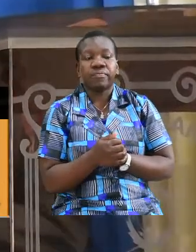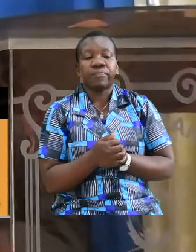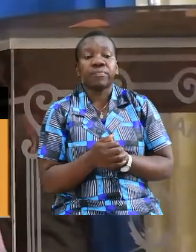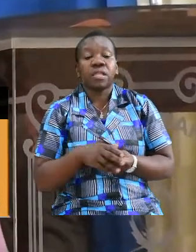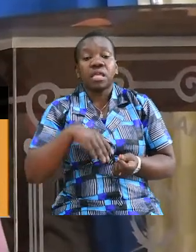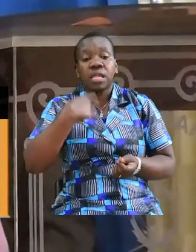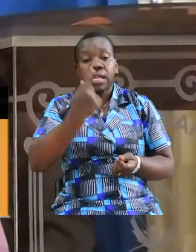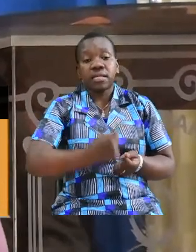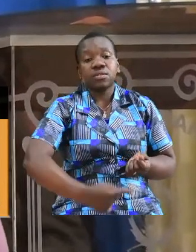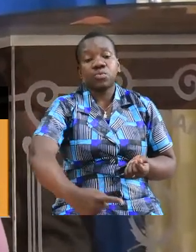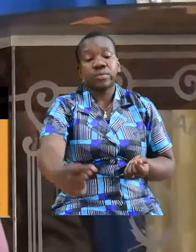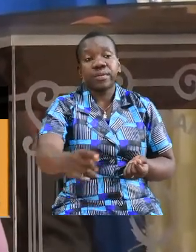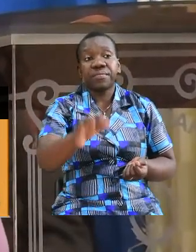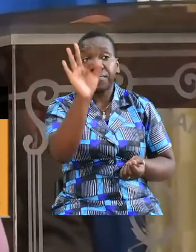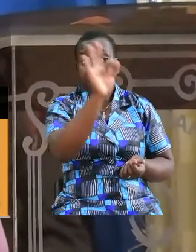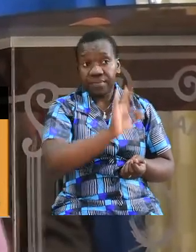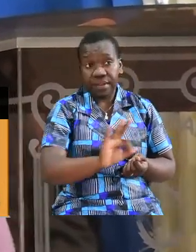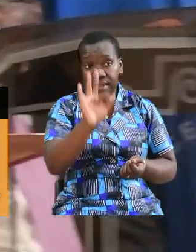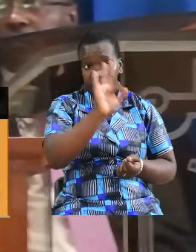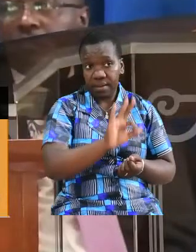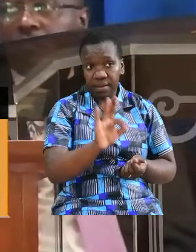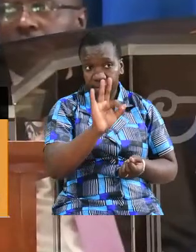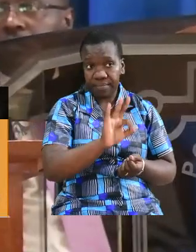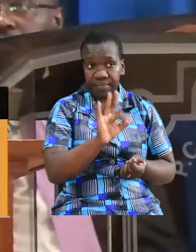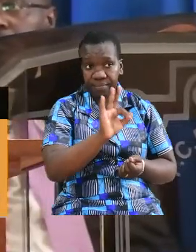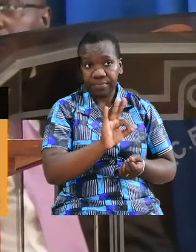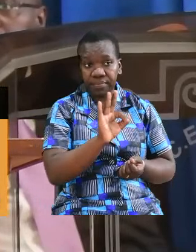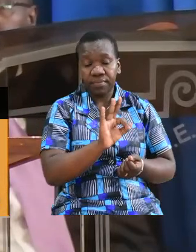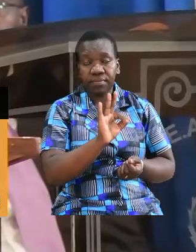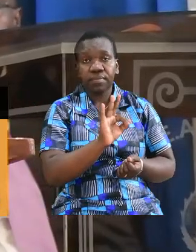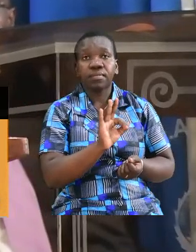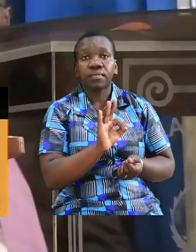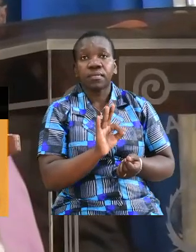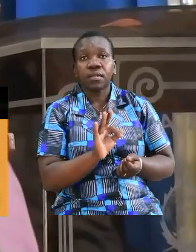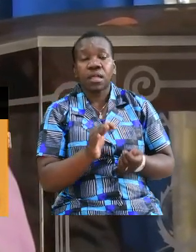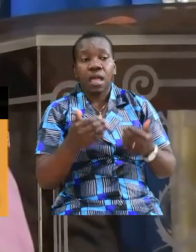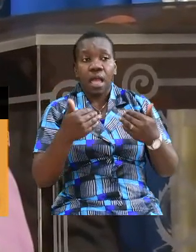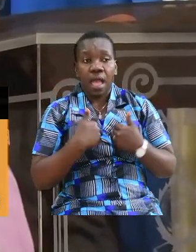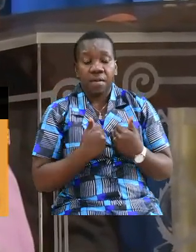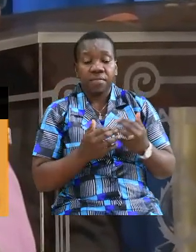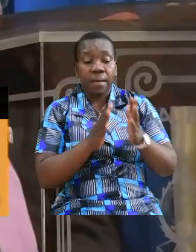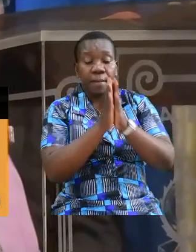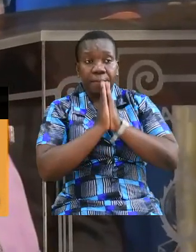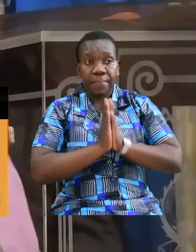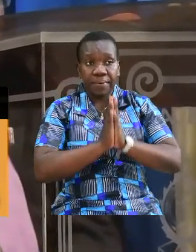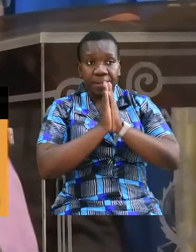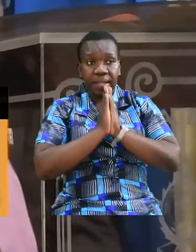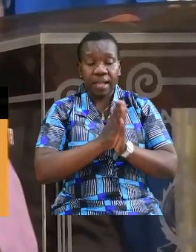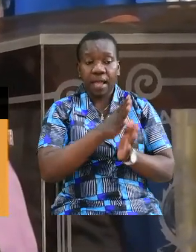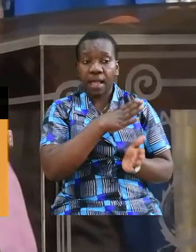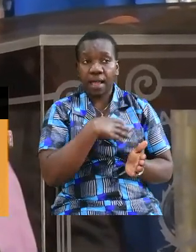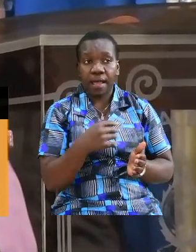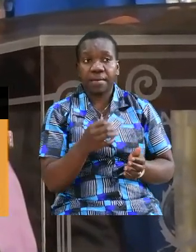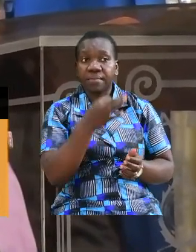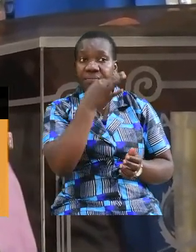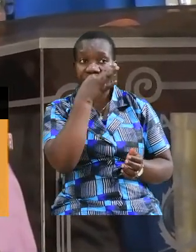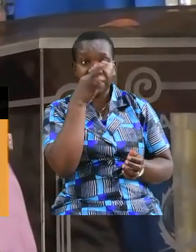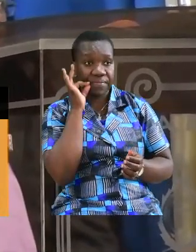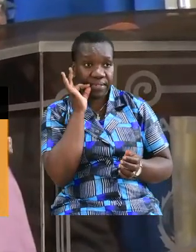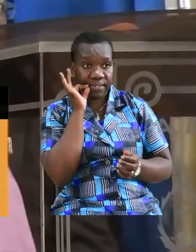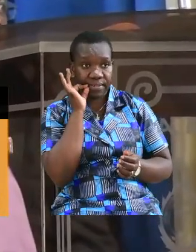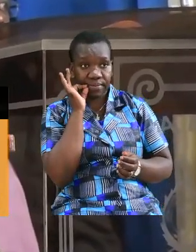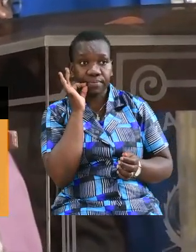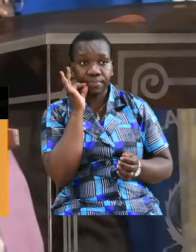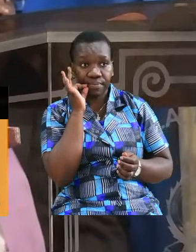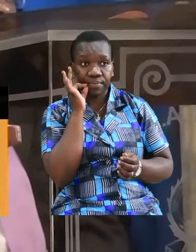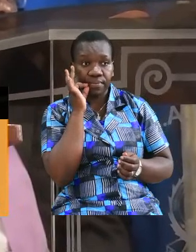inayokuja ikatengwa na kanisa ikiwa pia ya prayer and fasting. Tunaomba tukubali kuomba